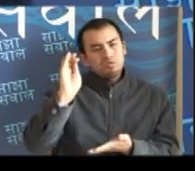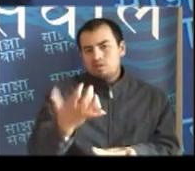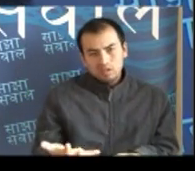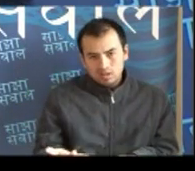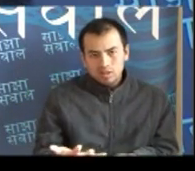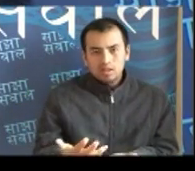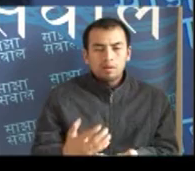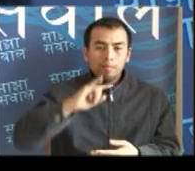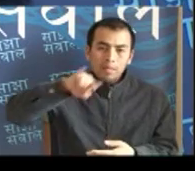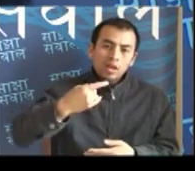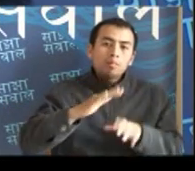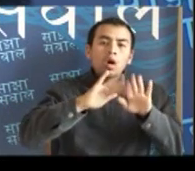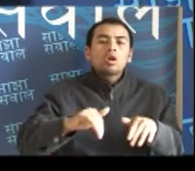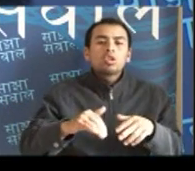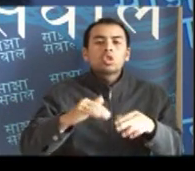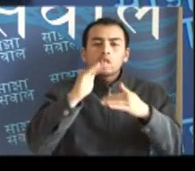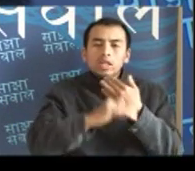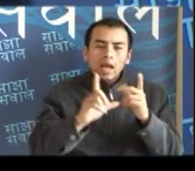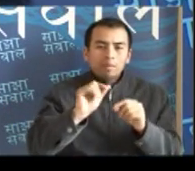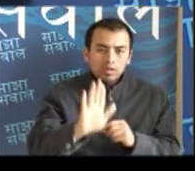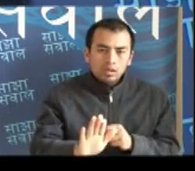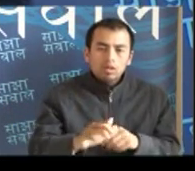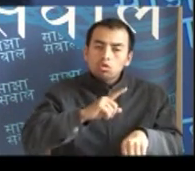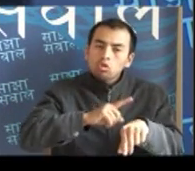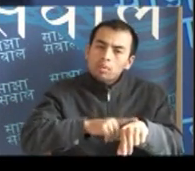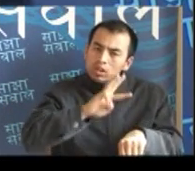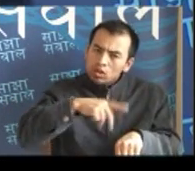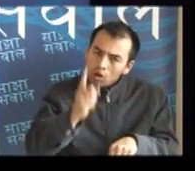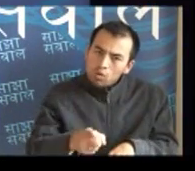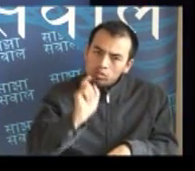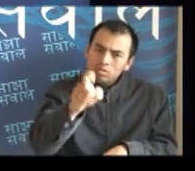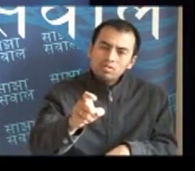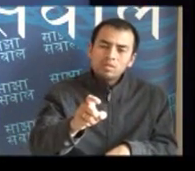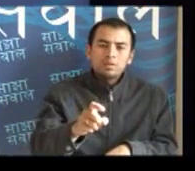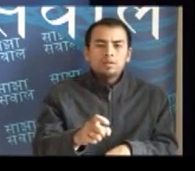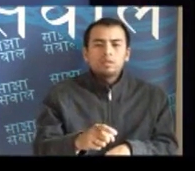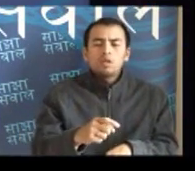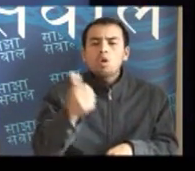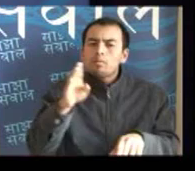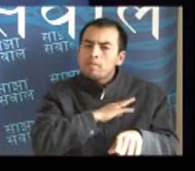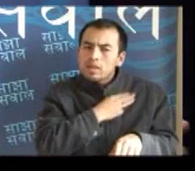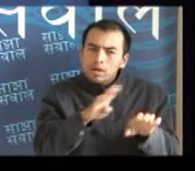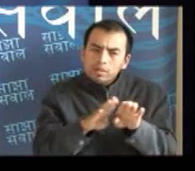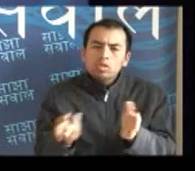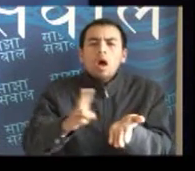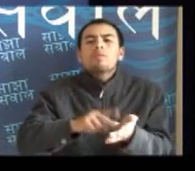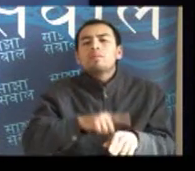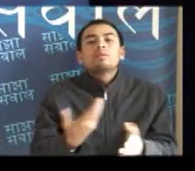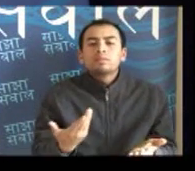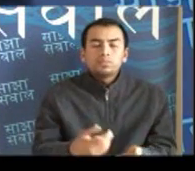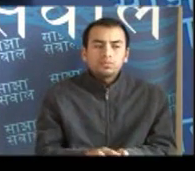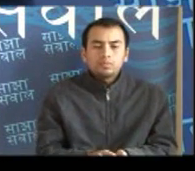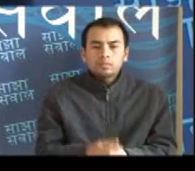सक्दिनँ, अनि फेरि छुट्टै चाहिन्छ मलाई अरू जस्तै। त्यो तपाईँलाई समय 3 घन्टा नै हुन्थ्यो अरू सरहको कि अरू थप समय